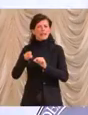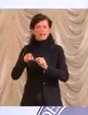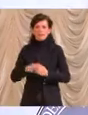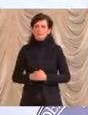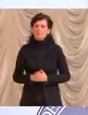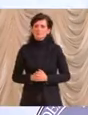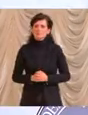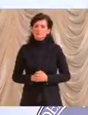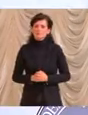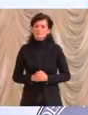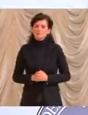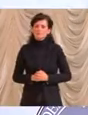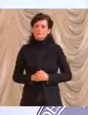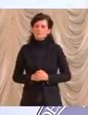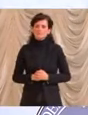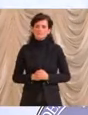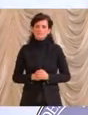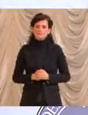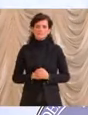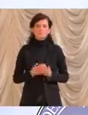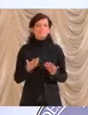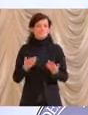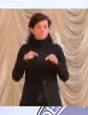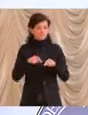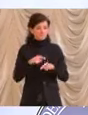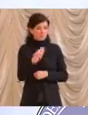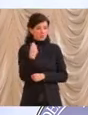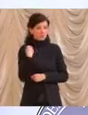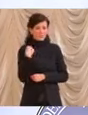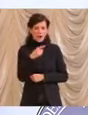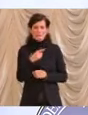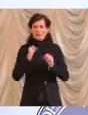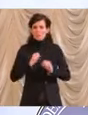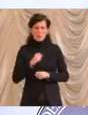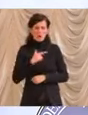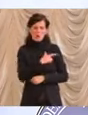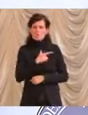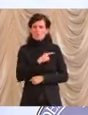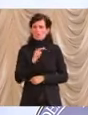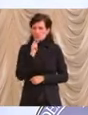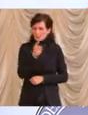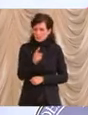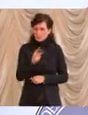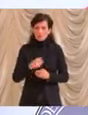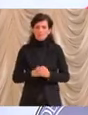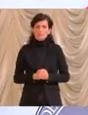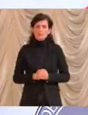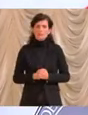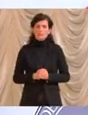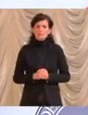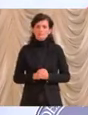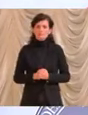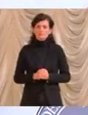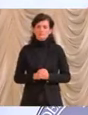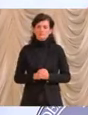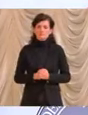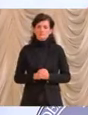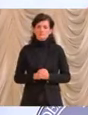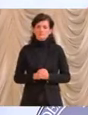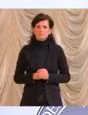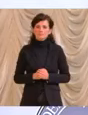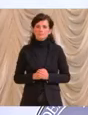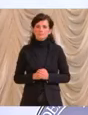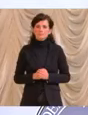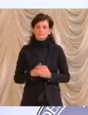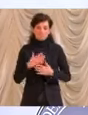Guardi, anche qui possiamo, credo, rispondere entrambi. Per quanto riguarda me, posso anticipare